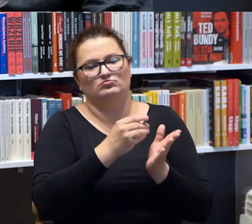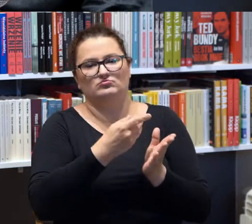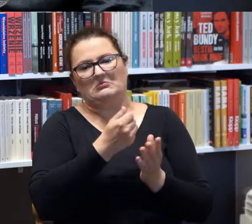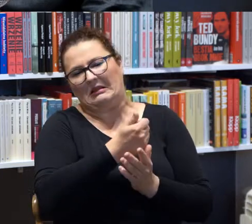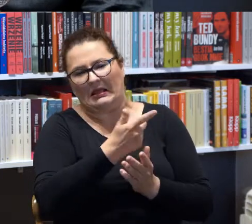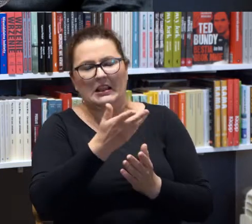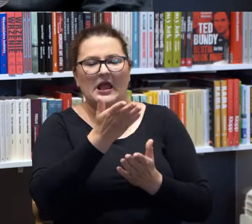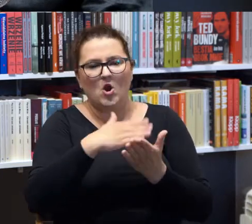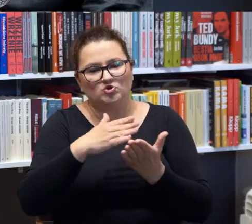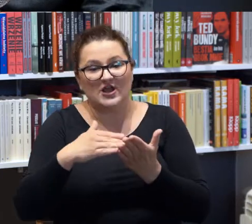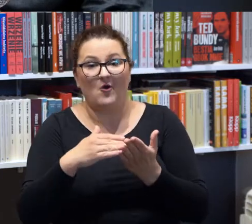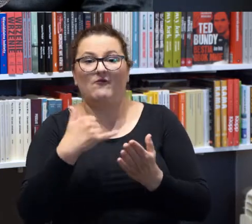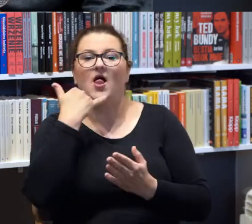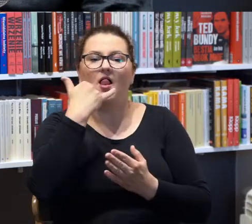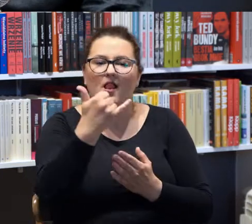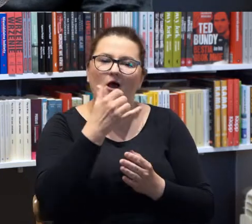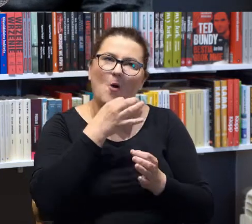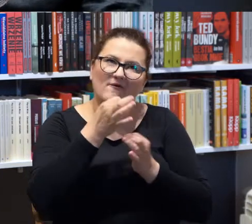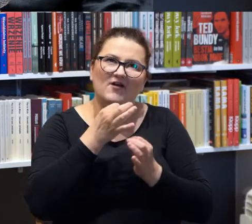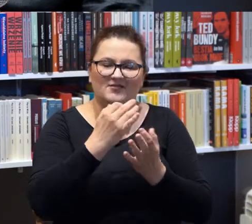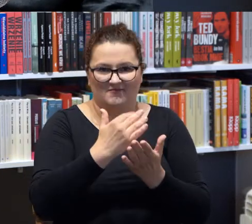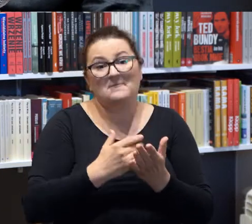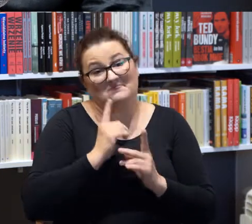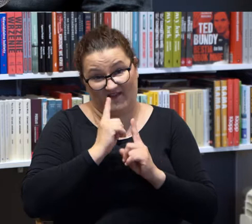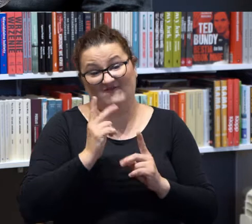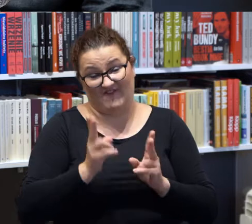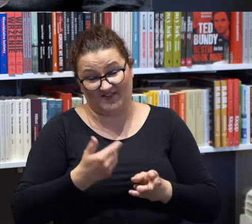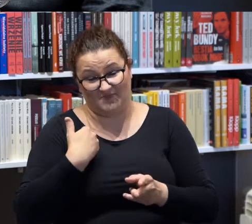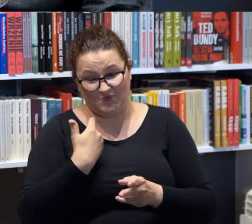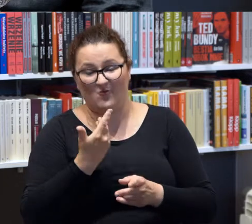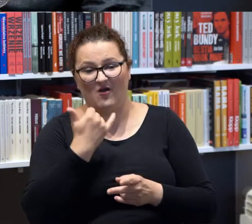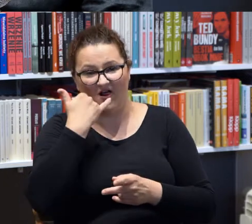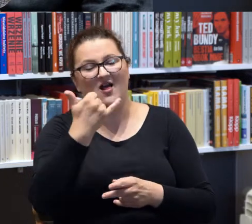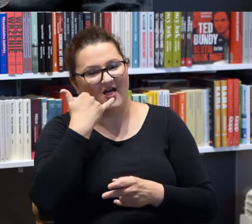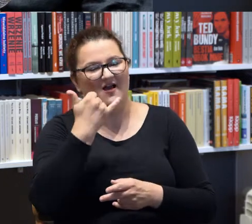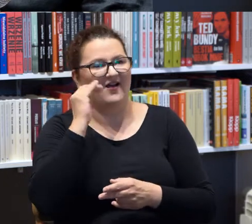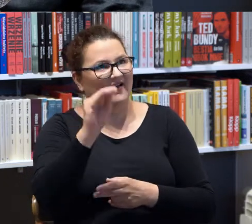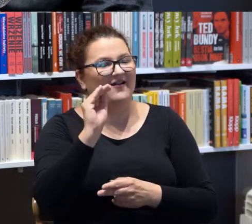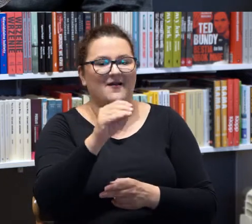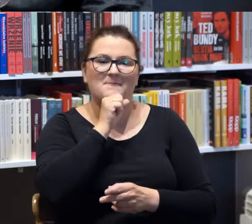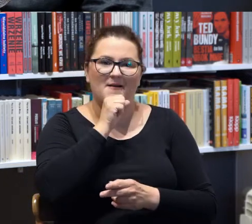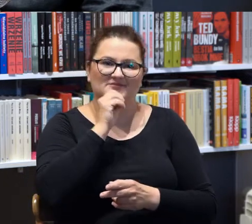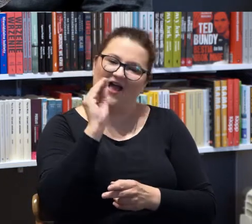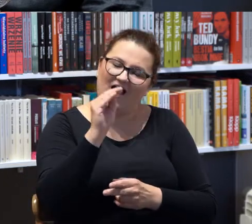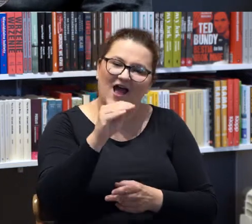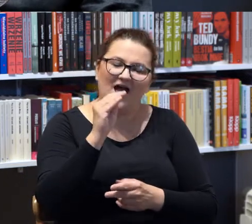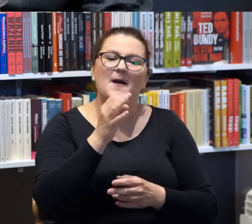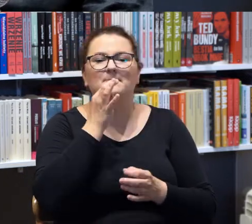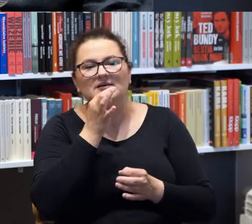krótkich telefonów, tych krótkich opowieści. Swoją drogą tak faktycznie było, ja do niej faktycznie obsesyjnie dzwoniłam, żeby się zapytać